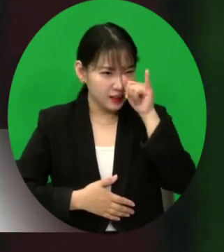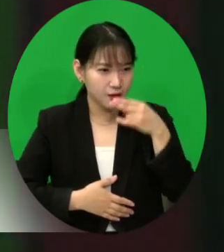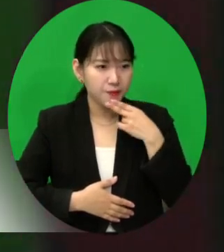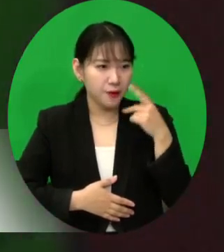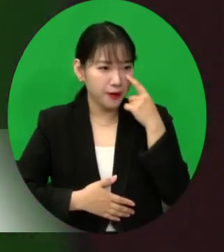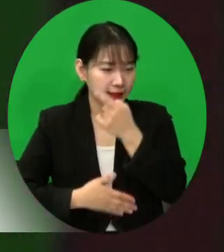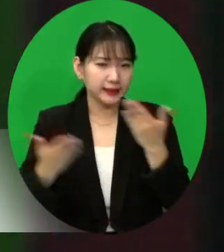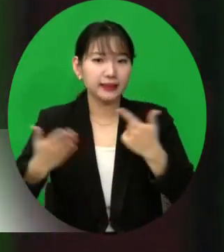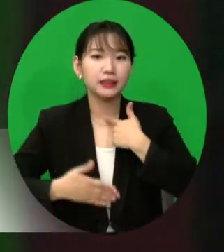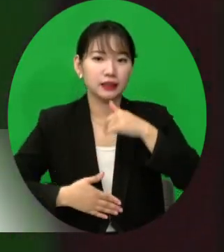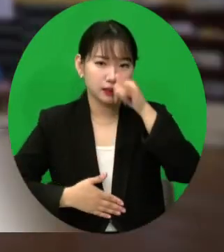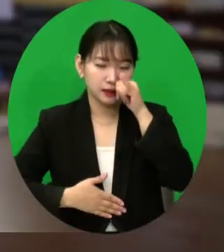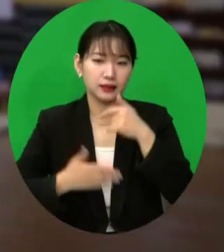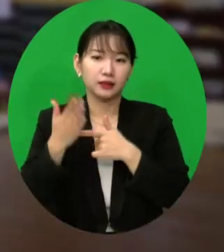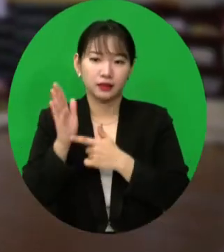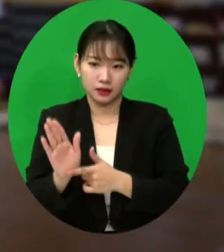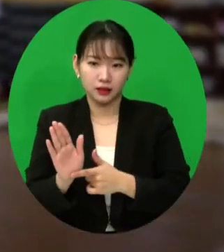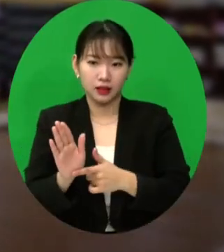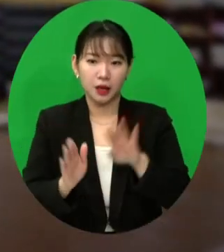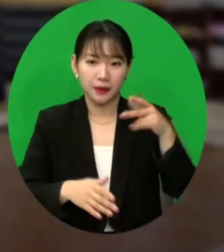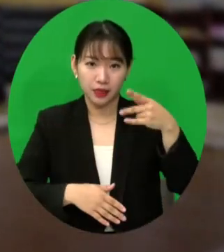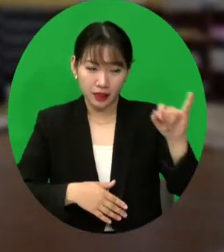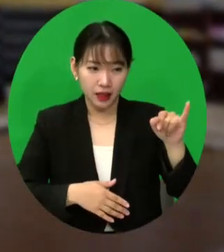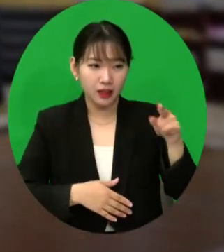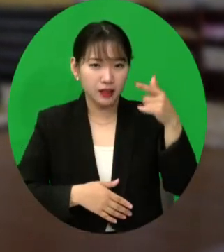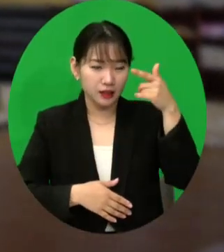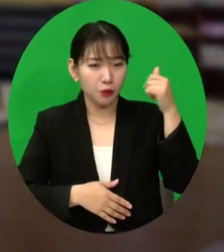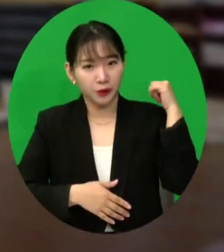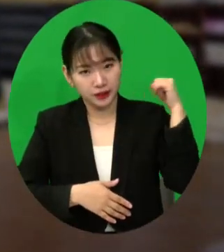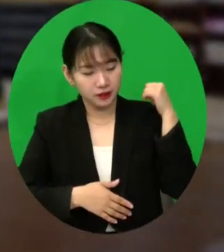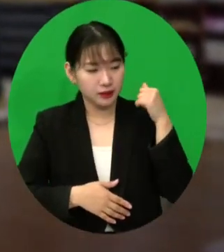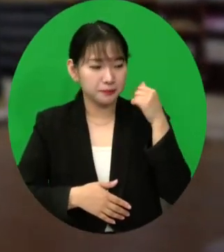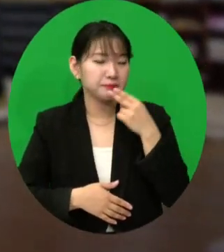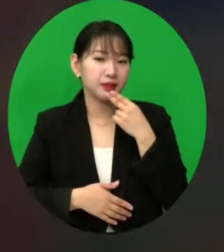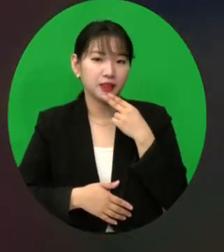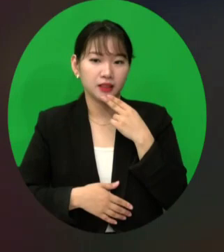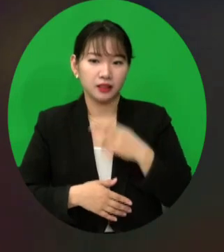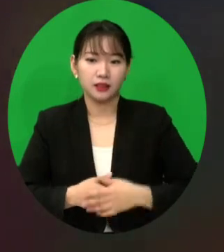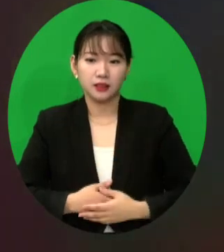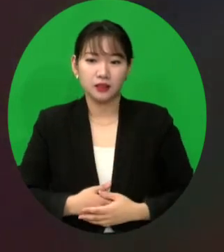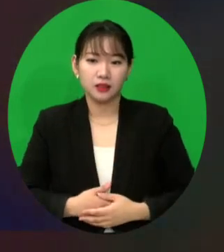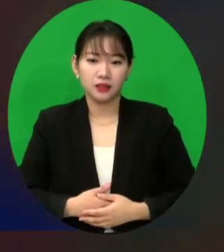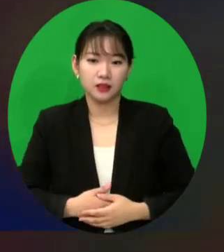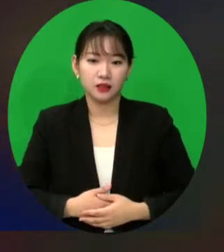나섰던 것으로 확인됐습니다. 빈대는 당시 발견되지는 않았습니다.